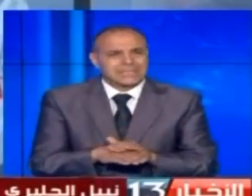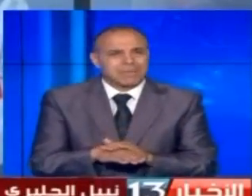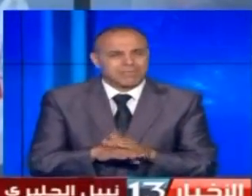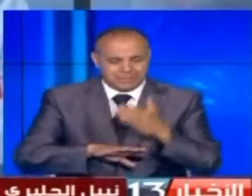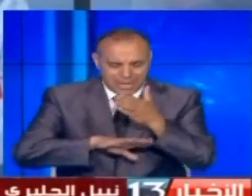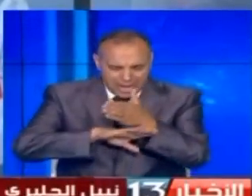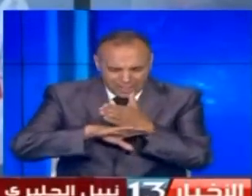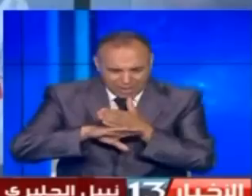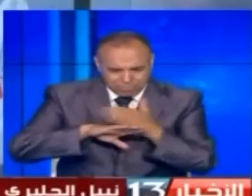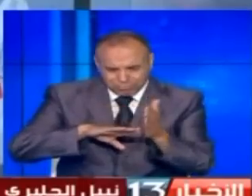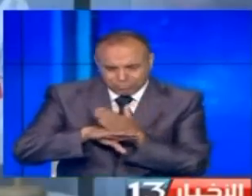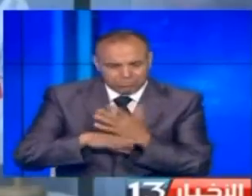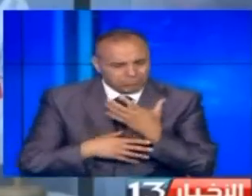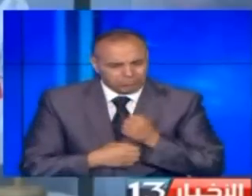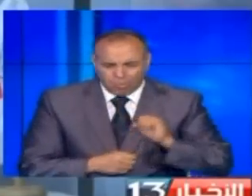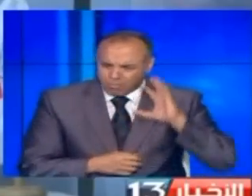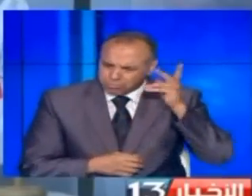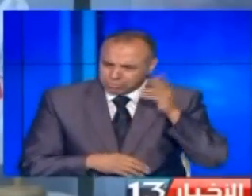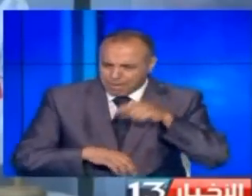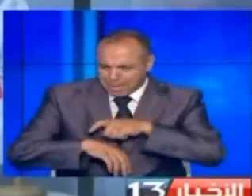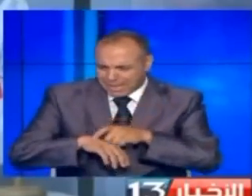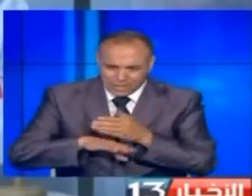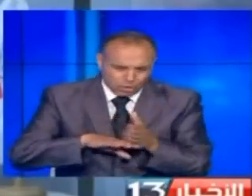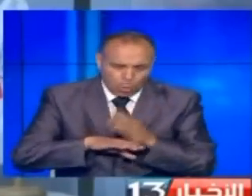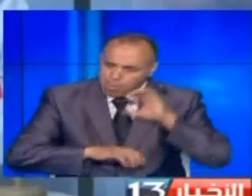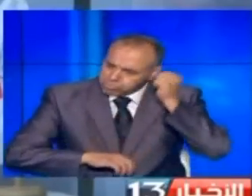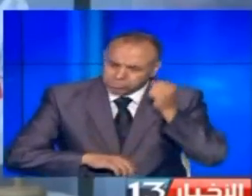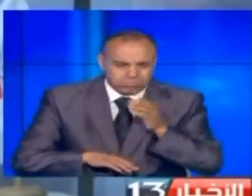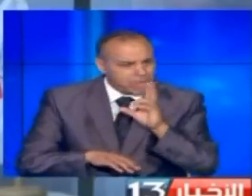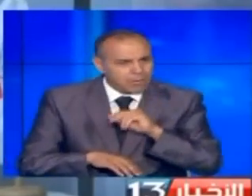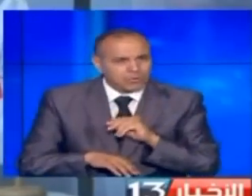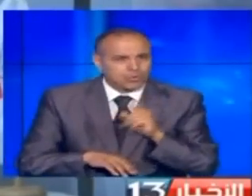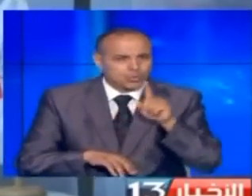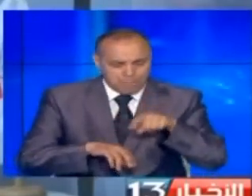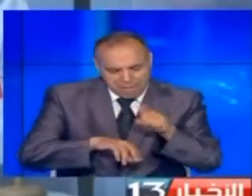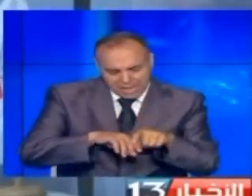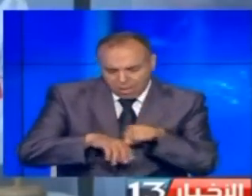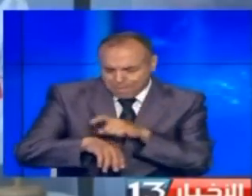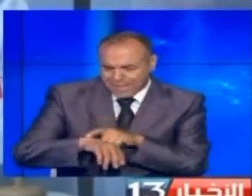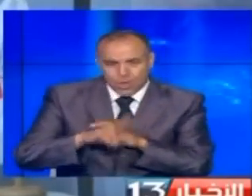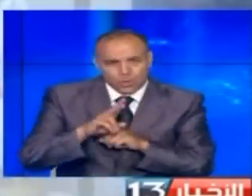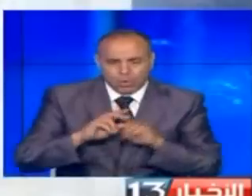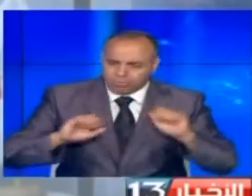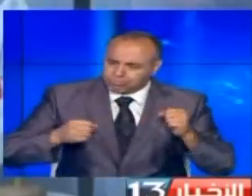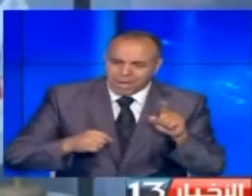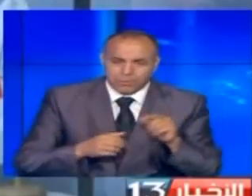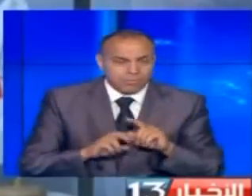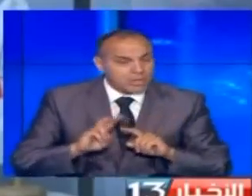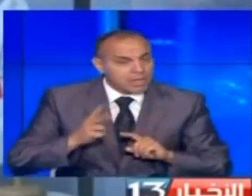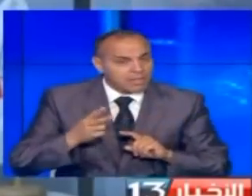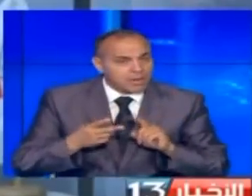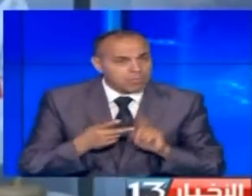التقسيم الترابي الغير مرضي، البلدي تقسيم البلدي في بلديتين فأض بن نور والسودة. النقطة الثانية